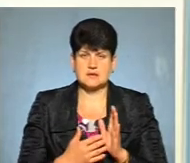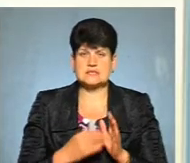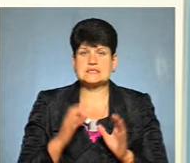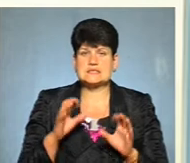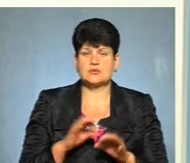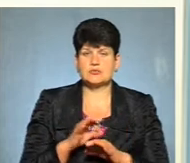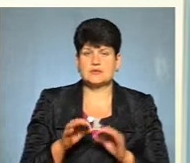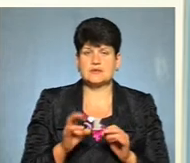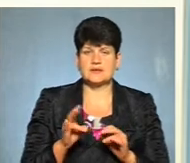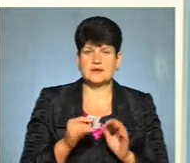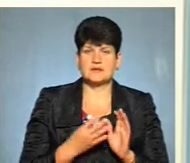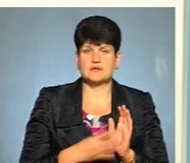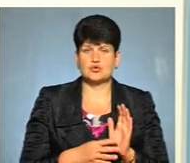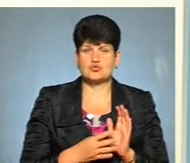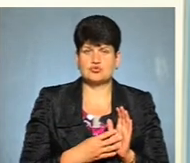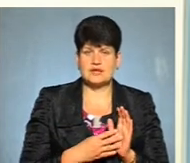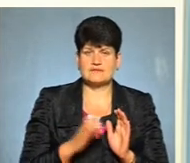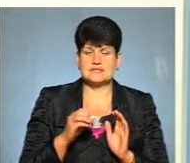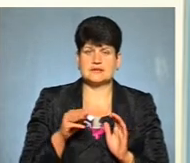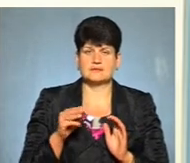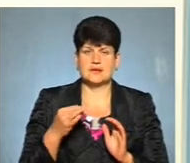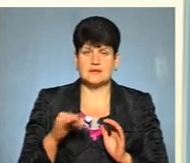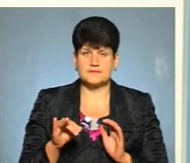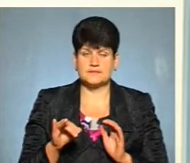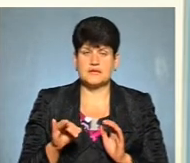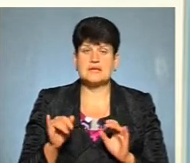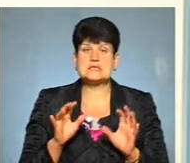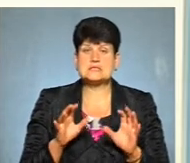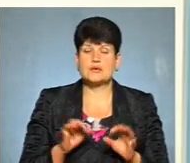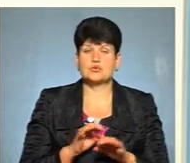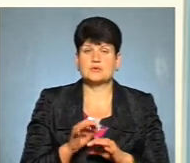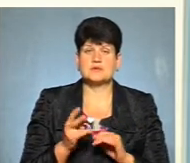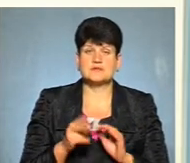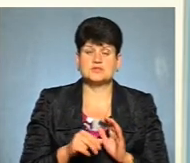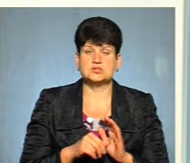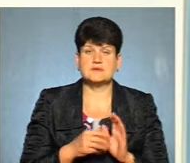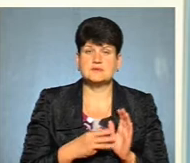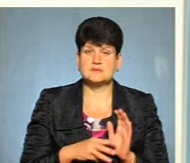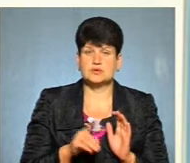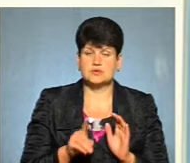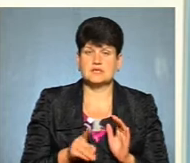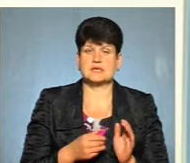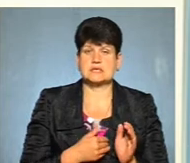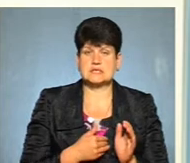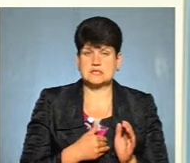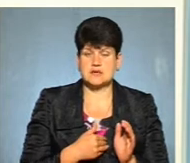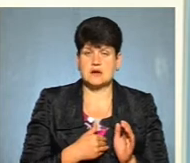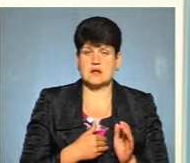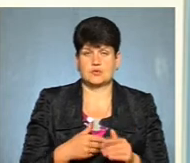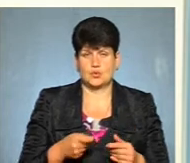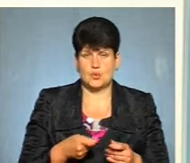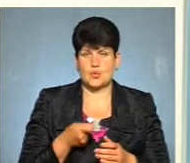на 99 статей. І законопроект 2681, ініціатором якого